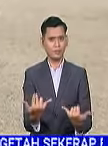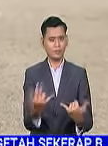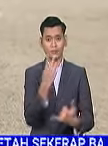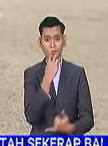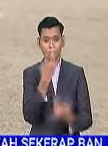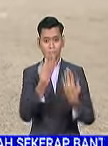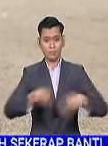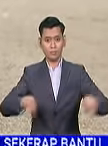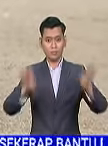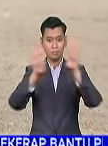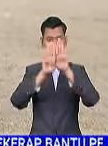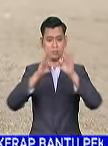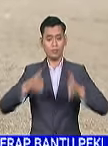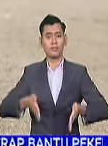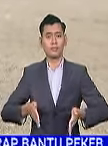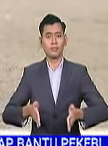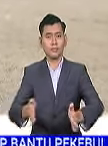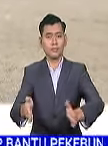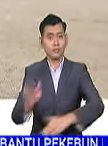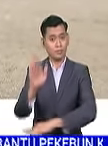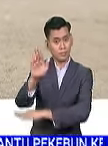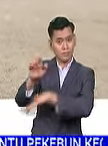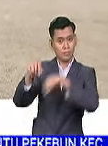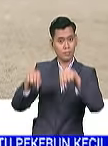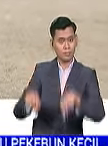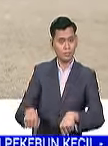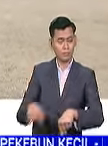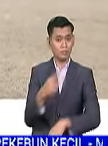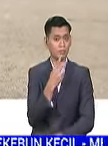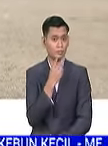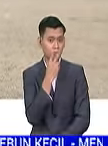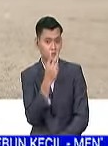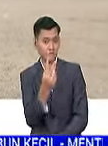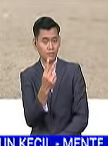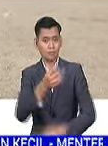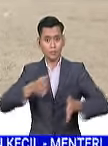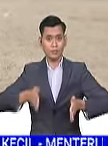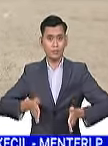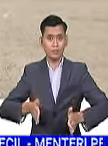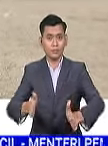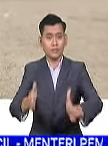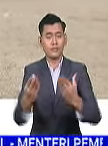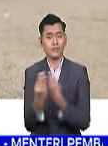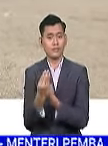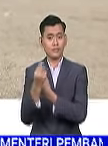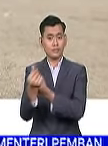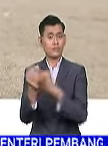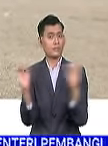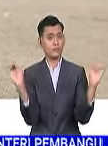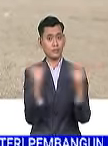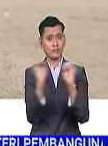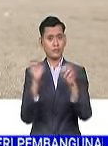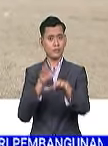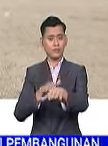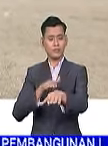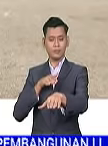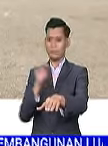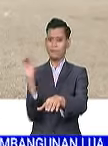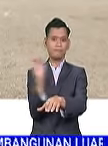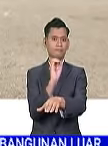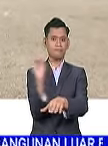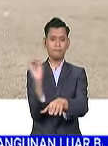trafik sepanjang hari ini. Dan pada sebelah petang ini dilaporkan aliran trafik begitu lancar dan tiada sebarang kesesakan yang